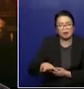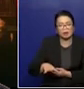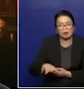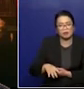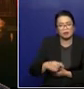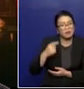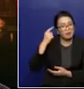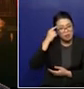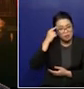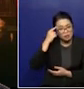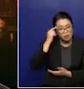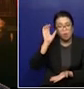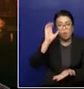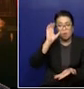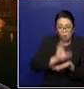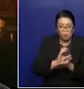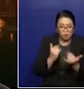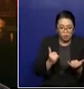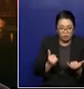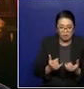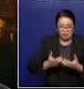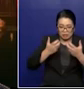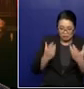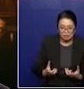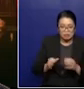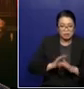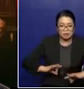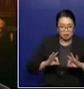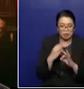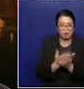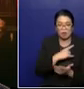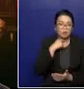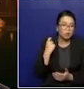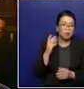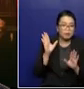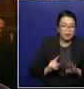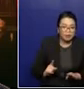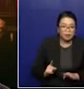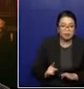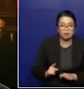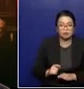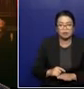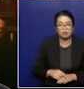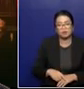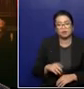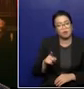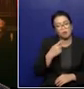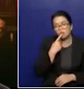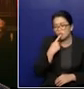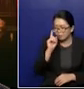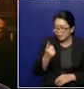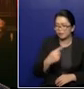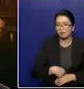ยังไม่รู้จักว่างบประมาณในภาวะวิกฤตเป็นยังไงฮะเพราะฉะนั้นตรงนี้นะขอพูดอีกทีนะภาษาไทยอันนี้ยืนยัน